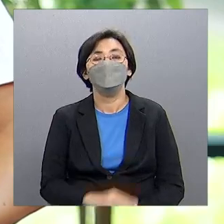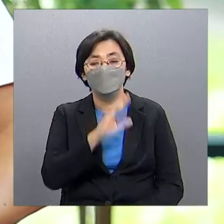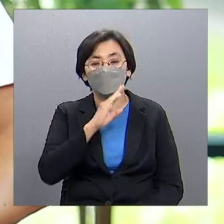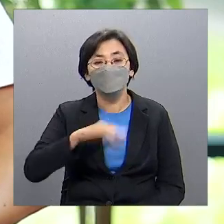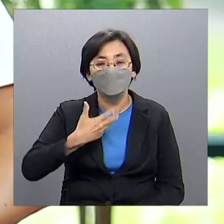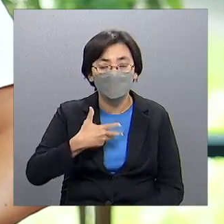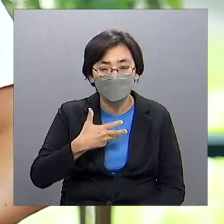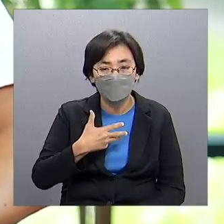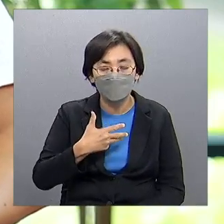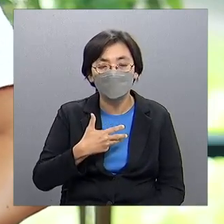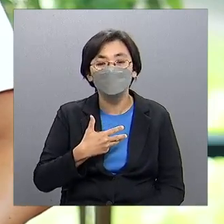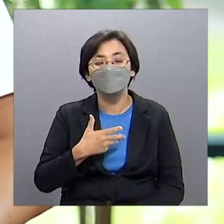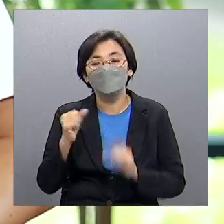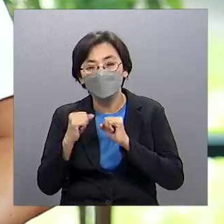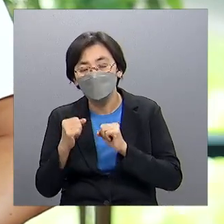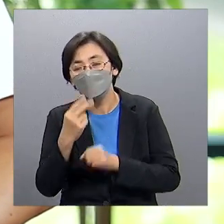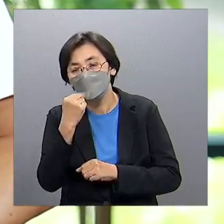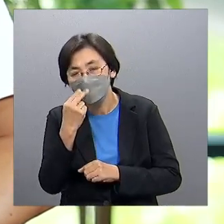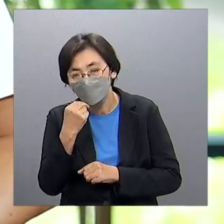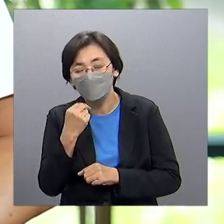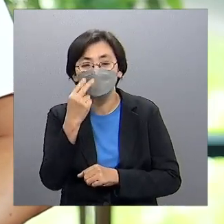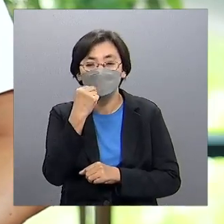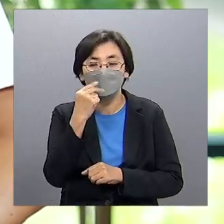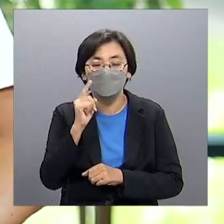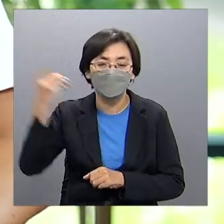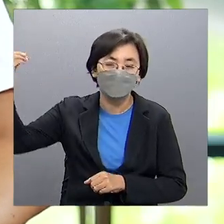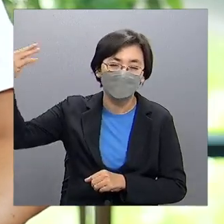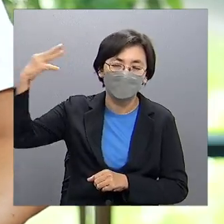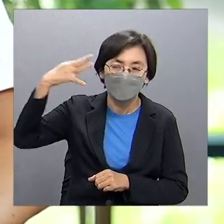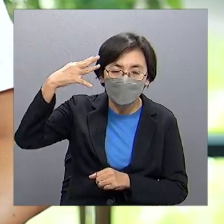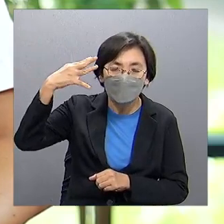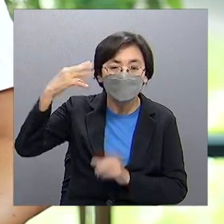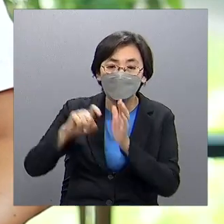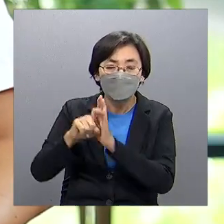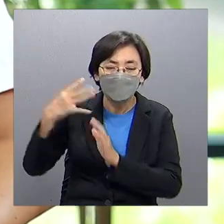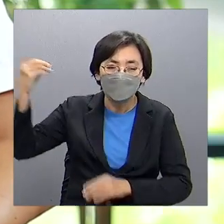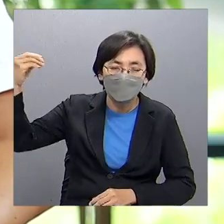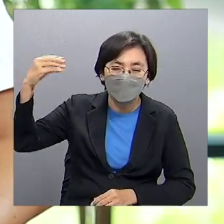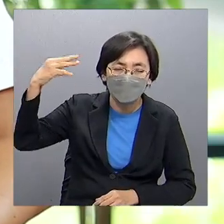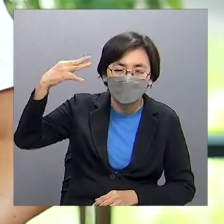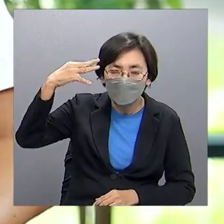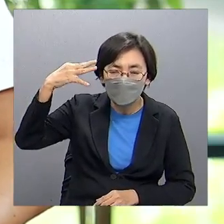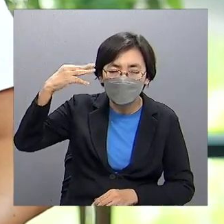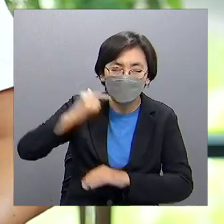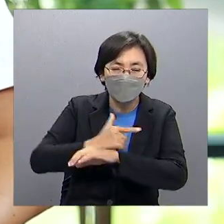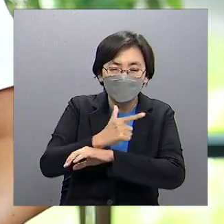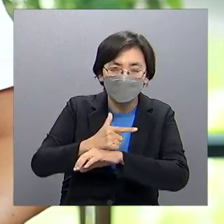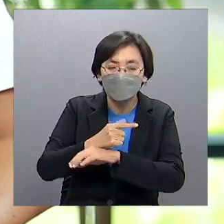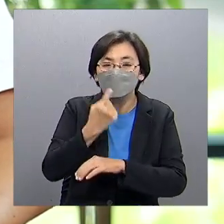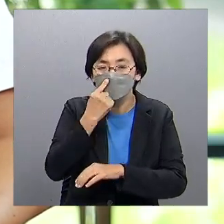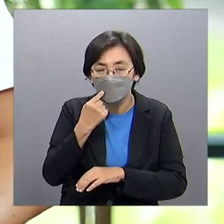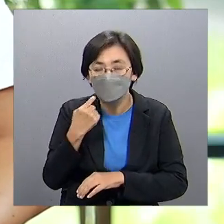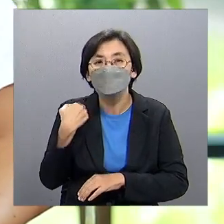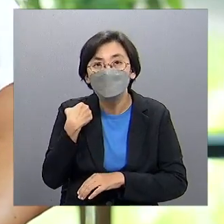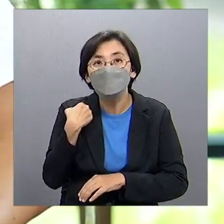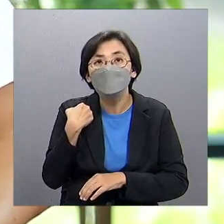หวัดก็มีหวัดเย็นกับหวัดร้ อ นตากแดดมาไม่โดนเชื้อไวรัสเลยแดดลงหัวนานๆกลับมาบ้านน้ำมูกไหลเลยอันนี้เสียทั้งเดือนจากความ